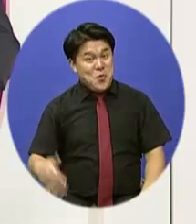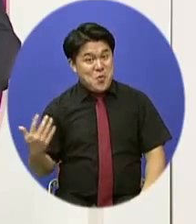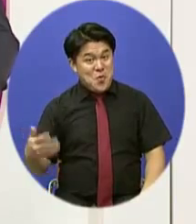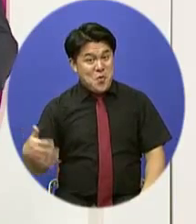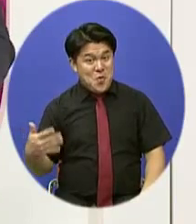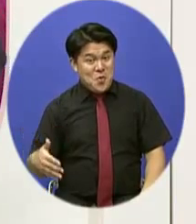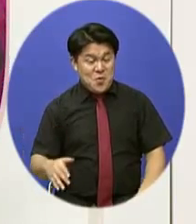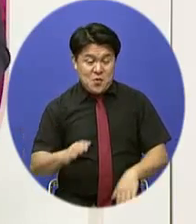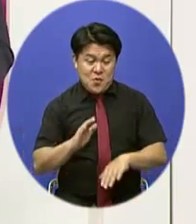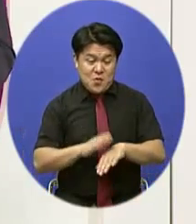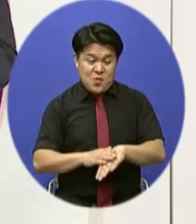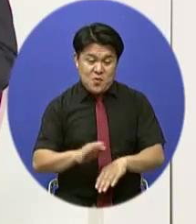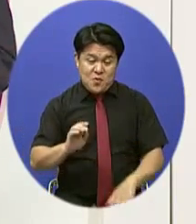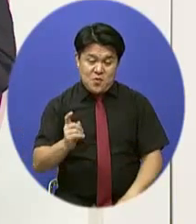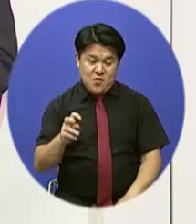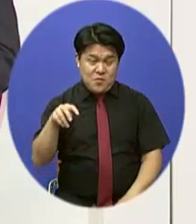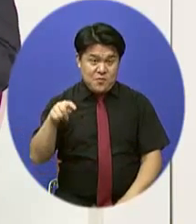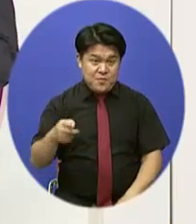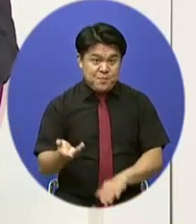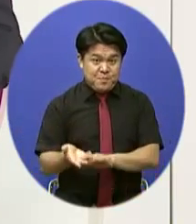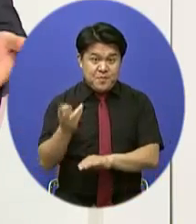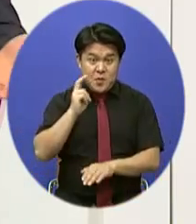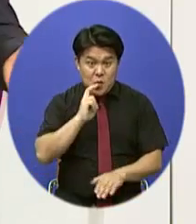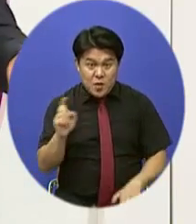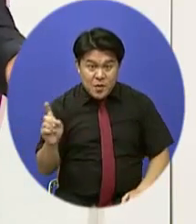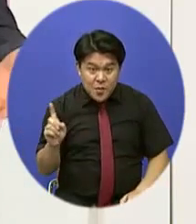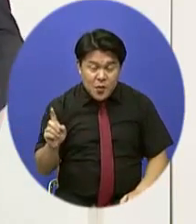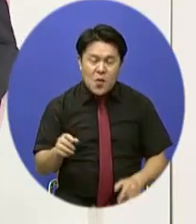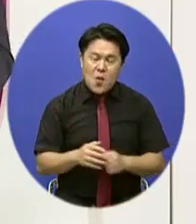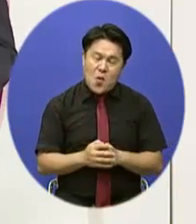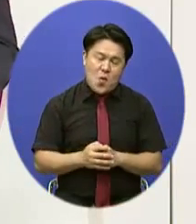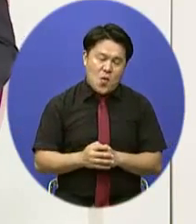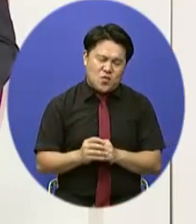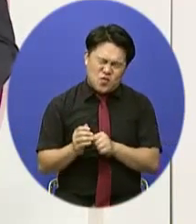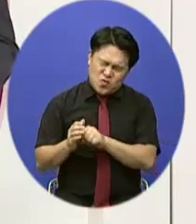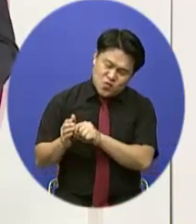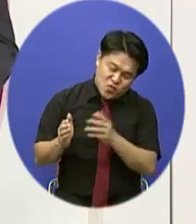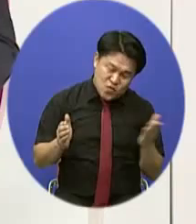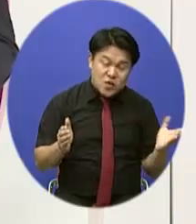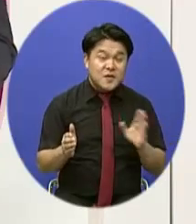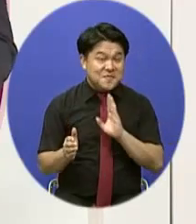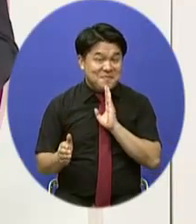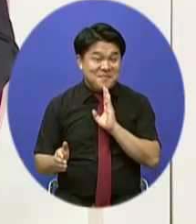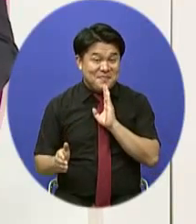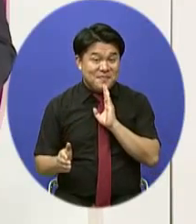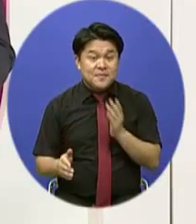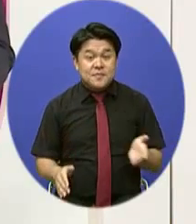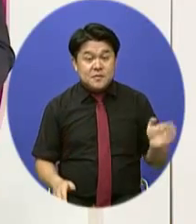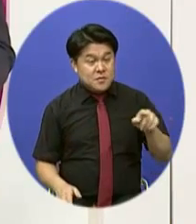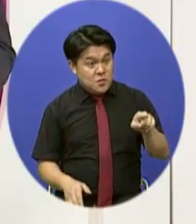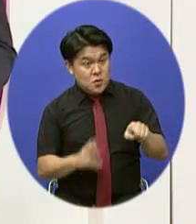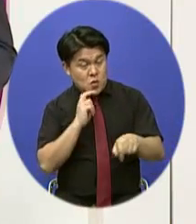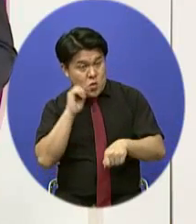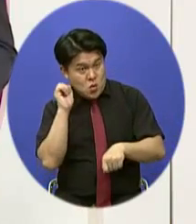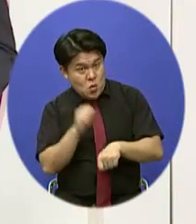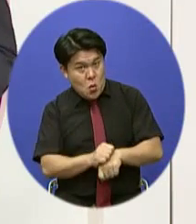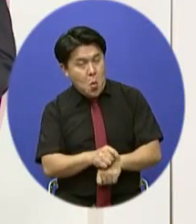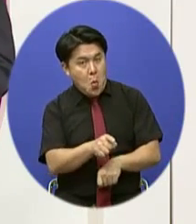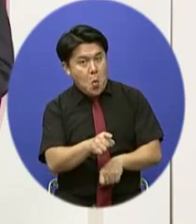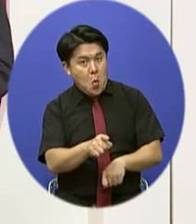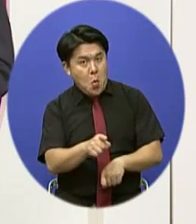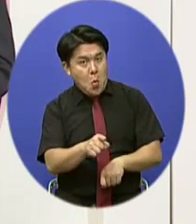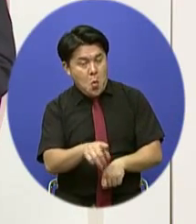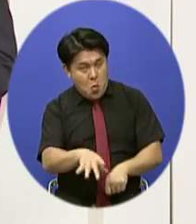우리 저 손봉수 선배의 노래가 네. 많이 이렇게 알려졌지만 네. 이렇게 노래를 잘하신 분